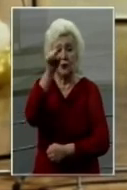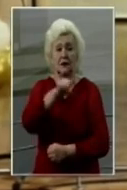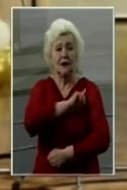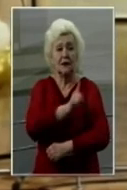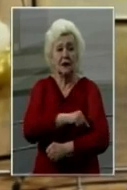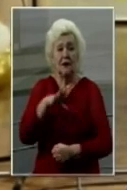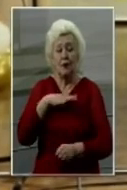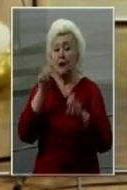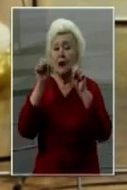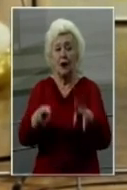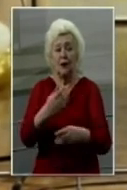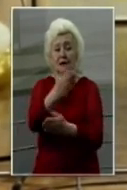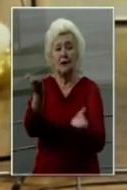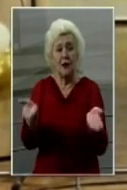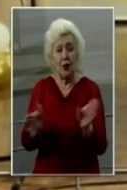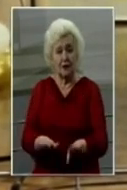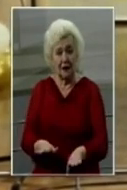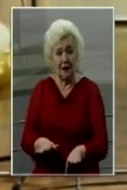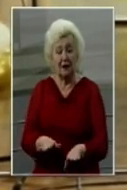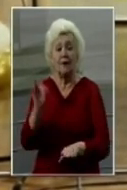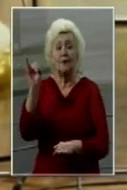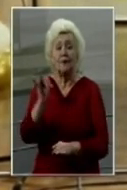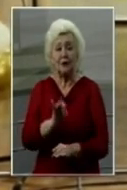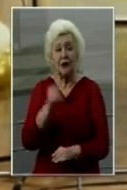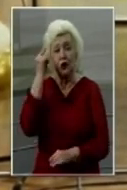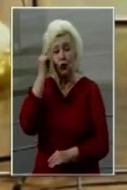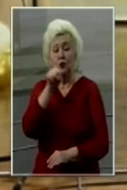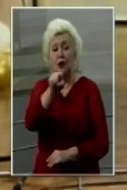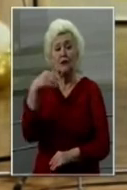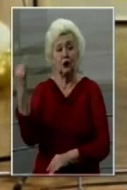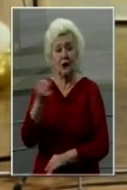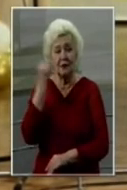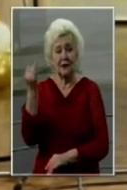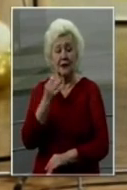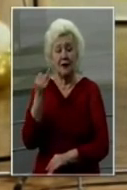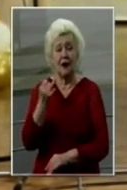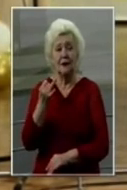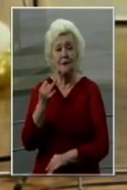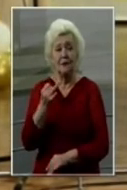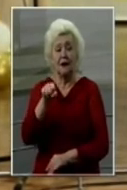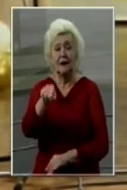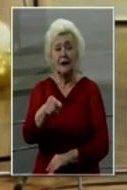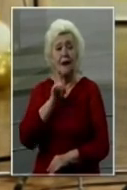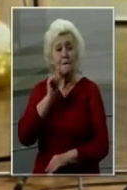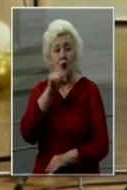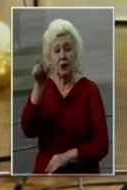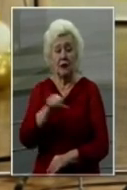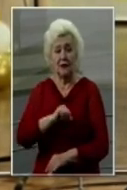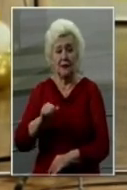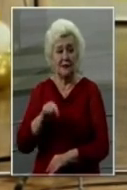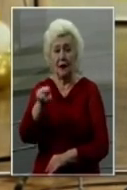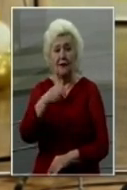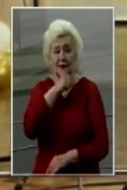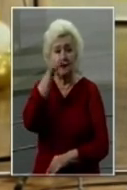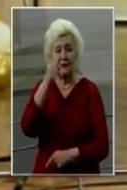сила була небезпечною для останніх. І думаю, вона цікава історія для молоді саме, а не для